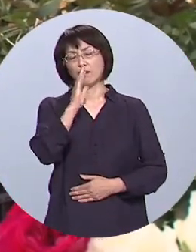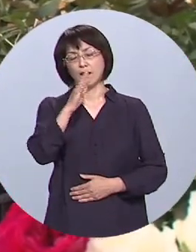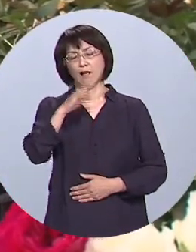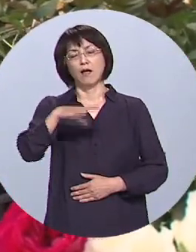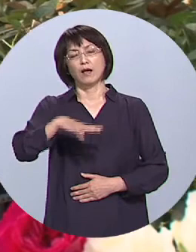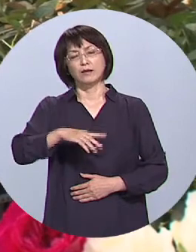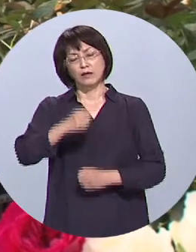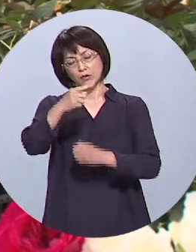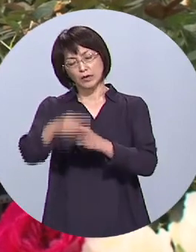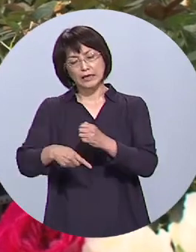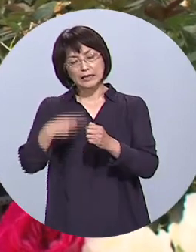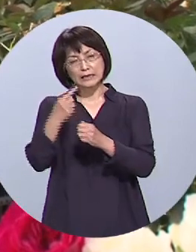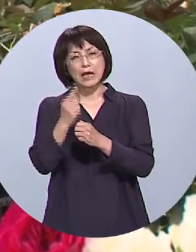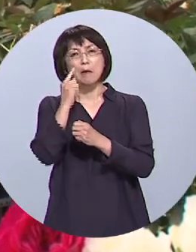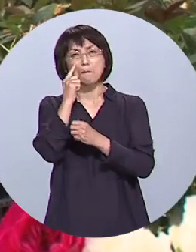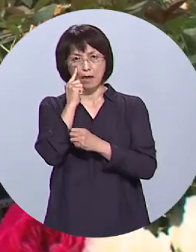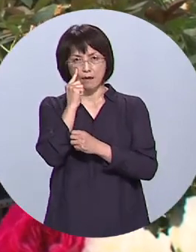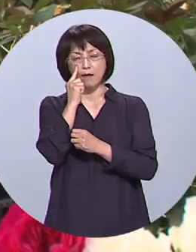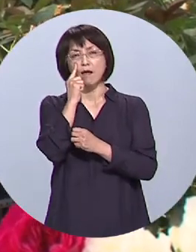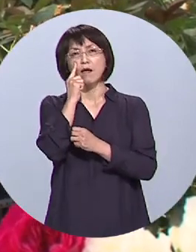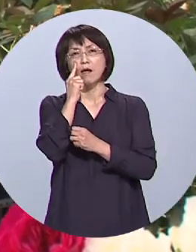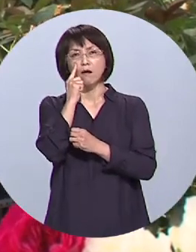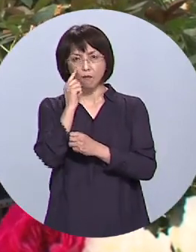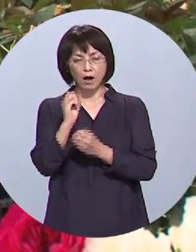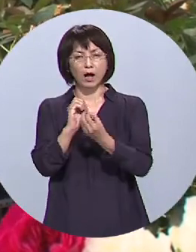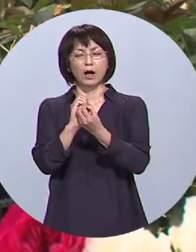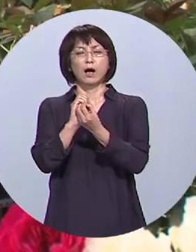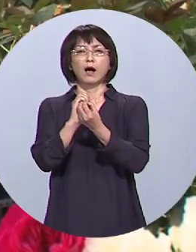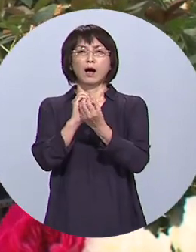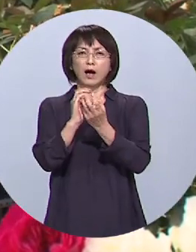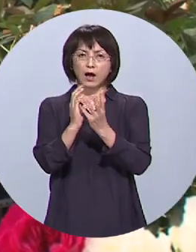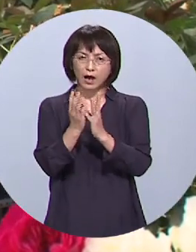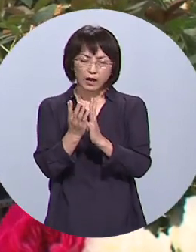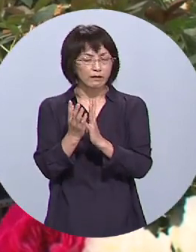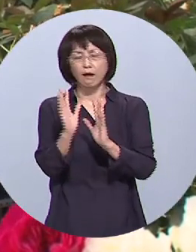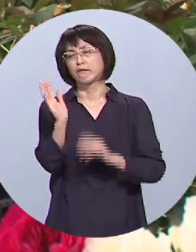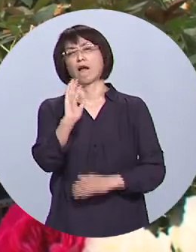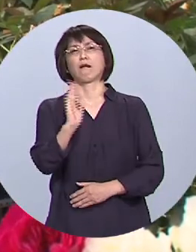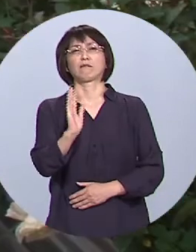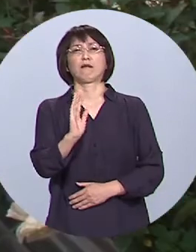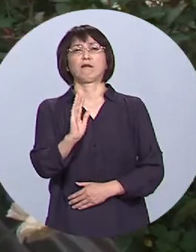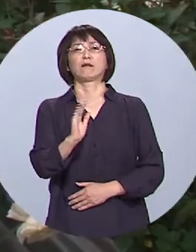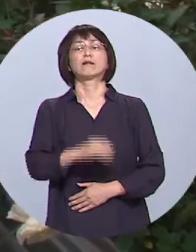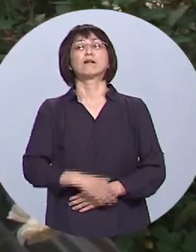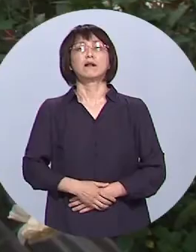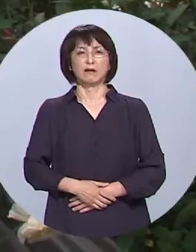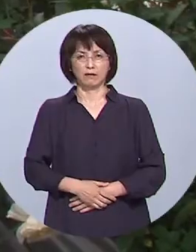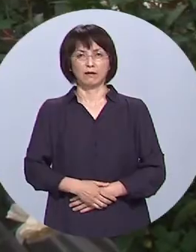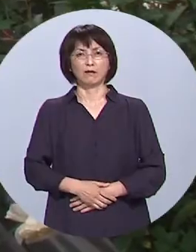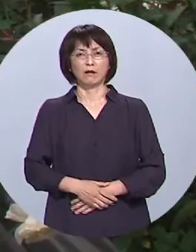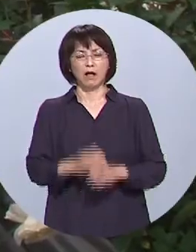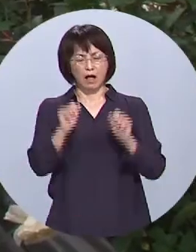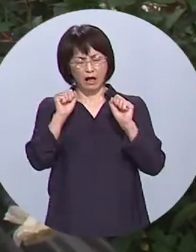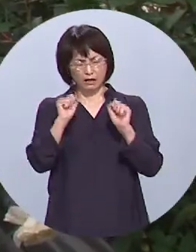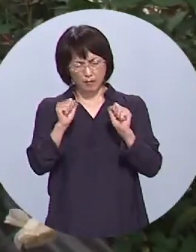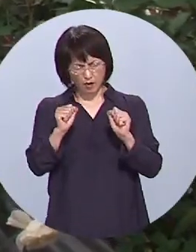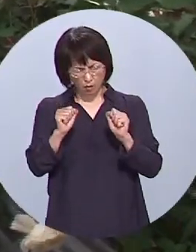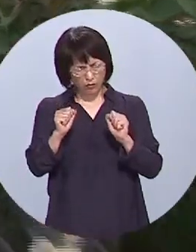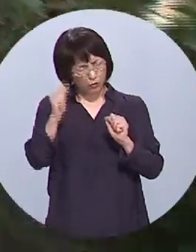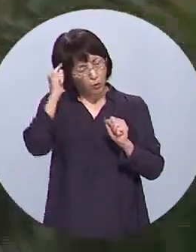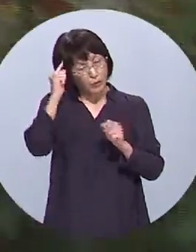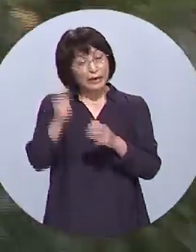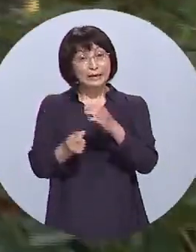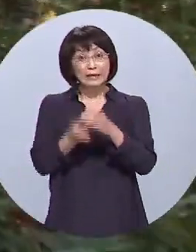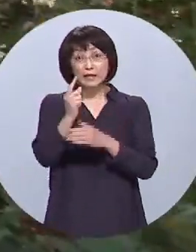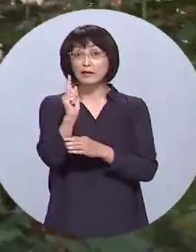初1年目はもう本当に全然うまく咲かなくって、 すごい頑張ろうと思ったこうきっか